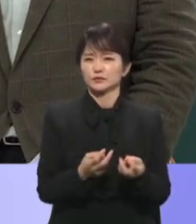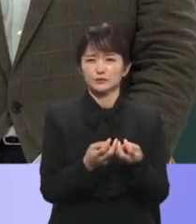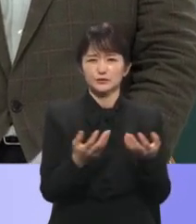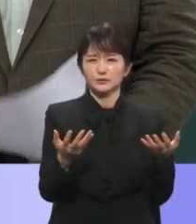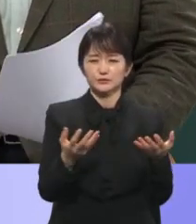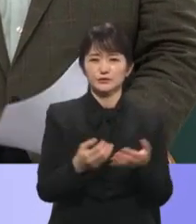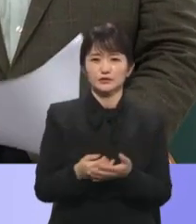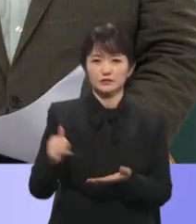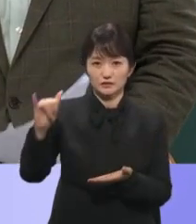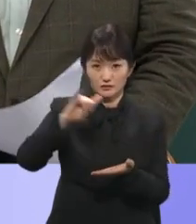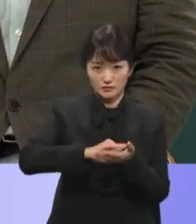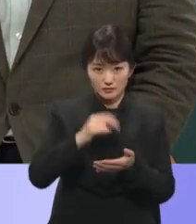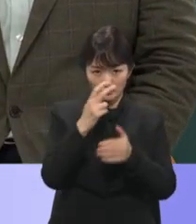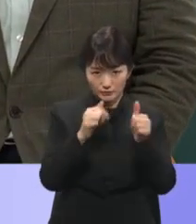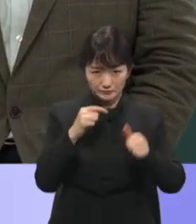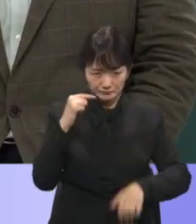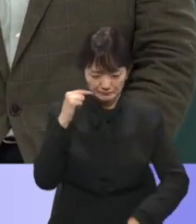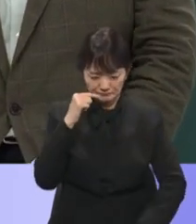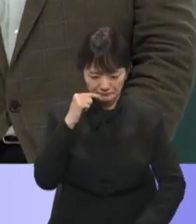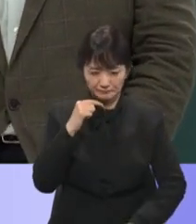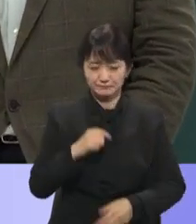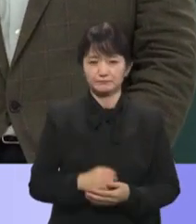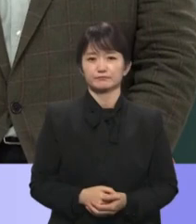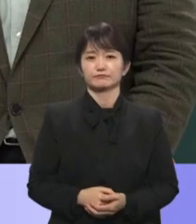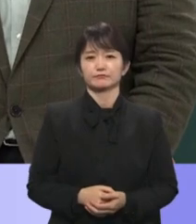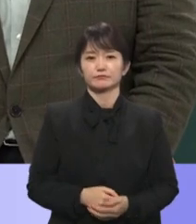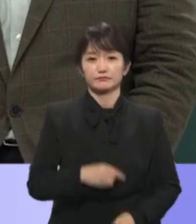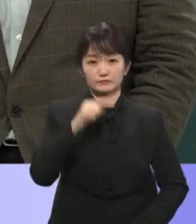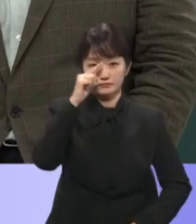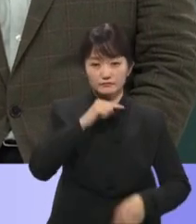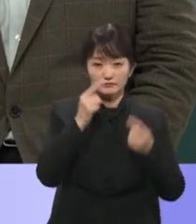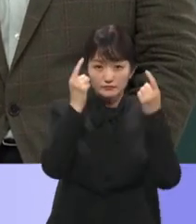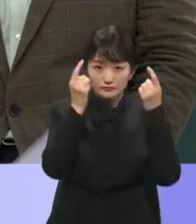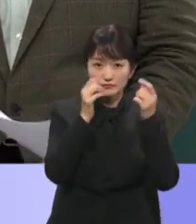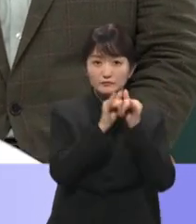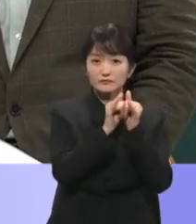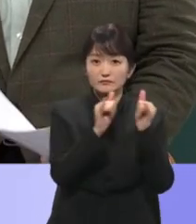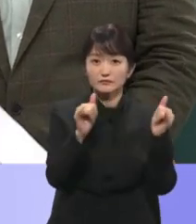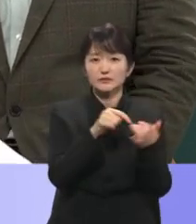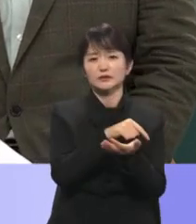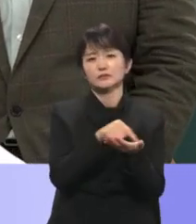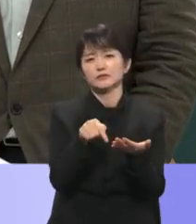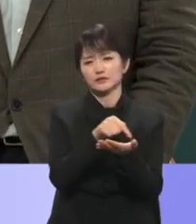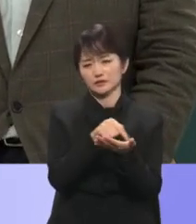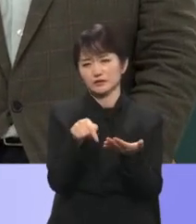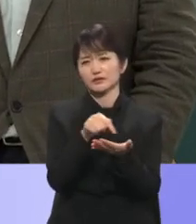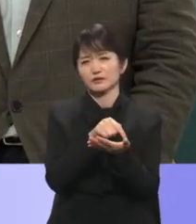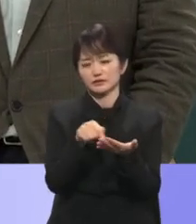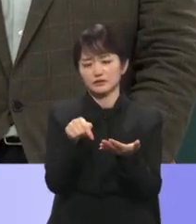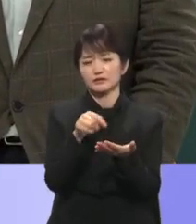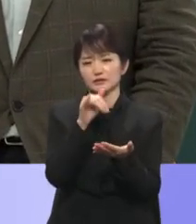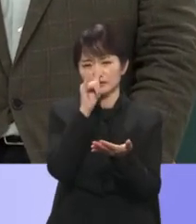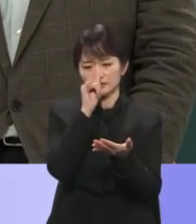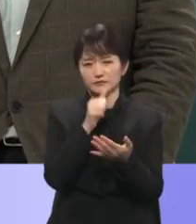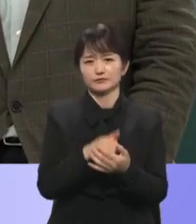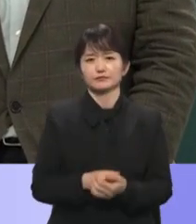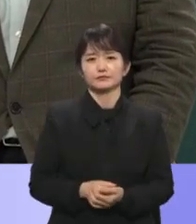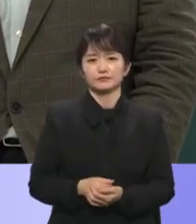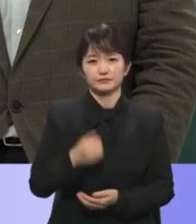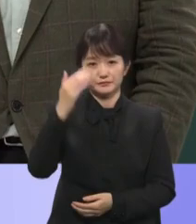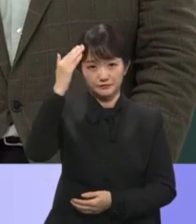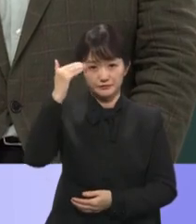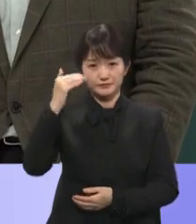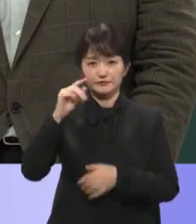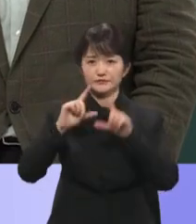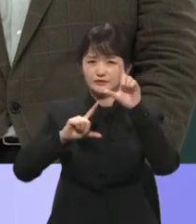입국심사에 대해서 강화를 한 거긴 합니다 근데 태국 관광객들이 오히려이 같이 피해를 보고 있는 상황이고요 특히나 한국